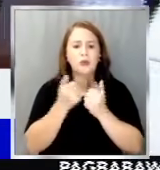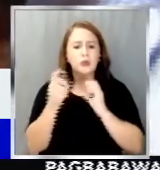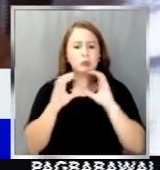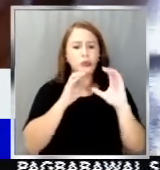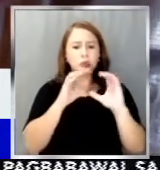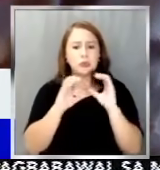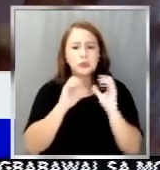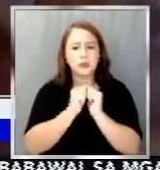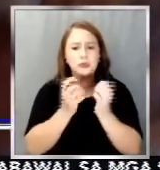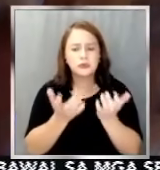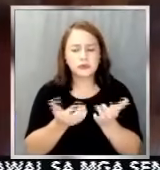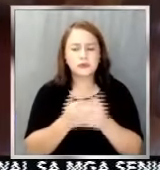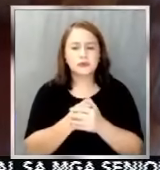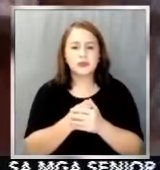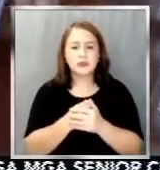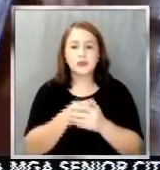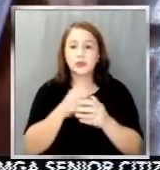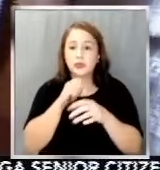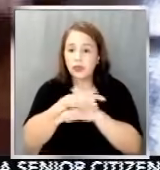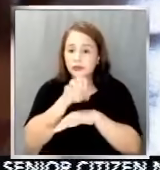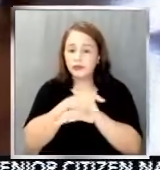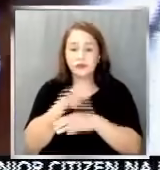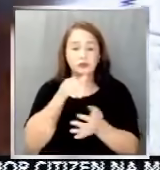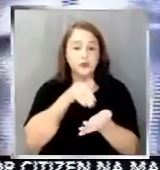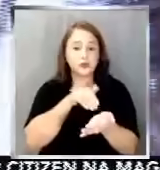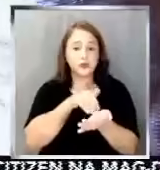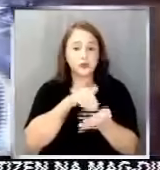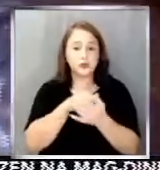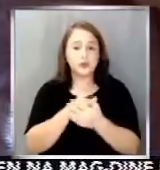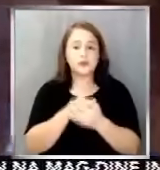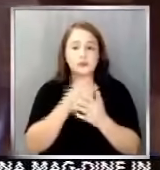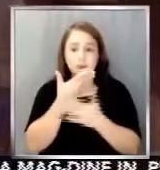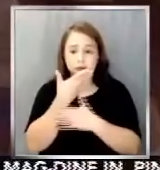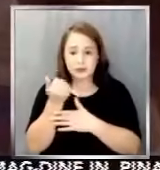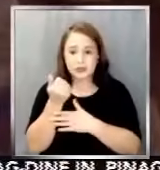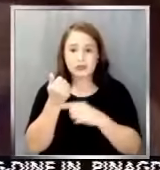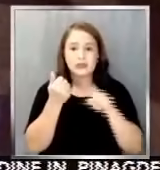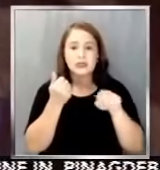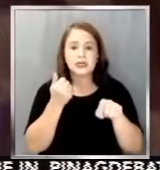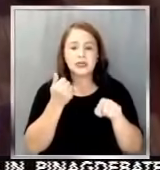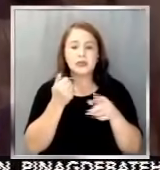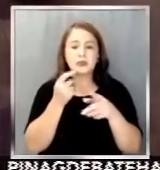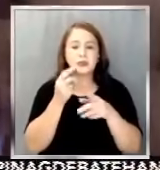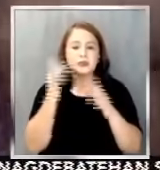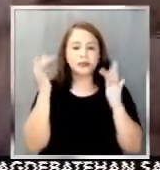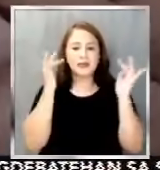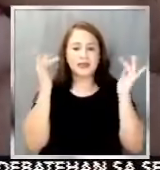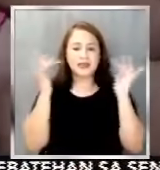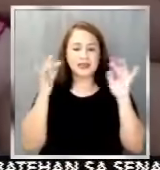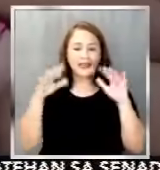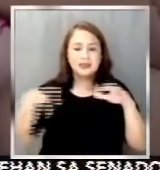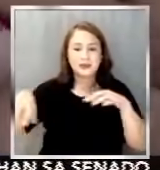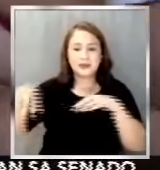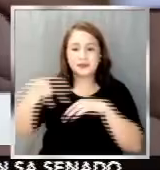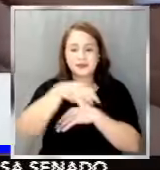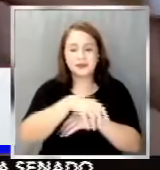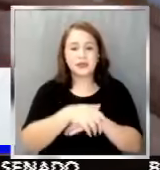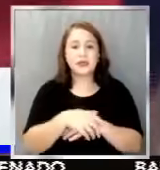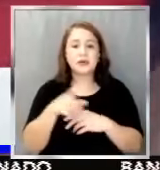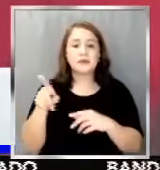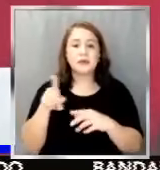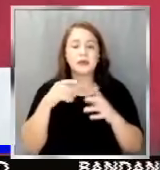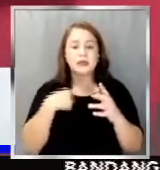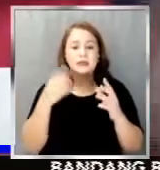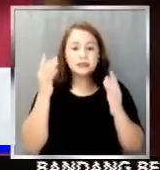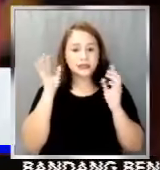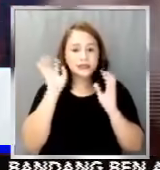kanya? Payo rin ang kanilang doktor na mas mainam kung maingay ang paligid niya para nakakarinig siya ng